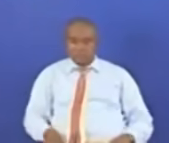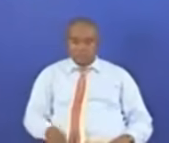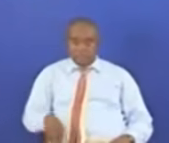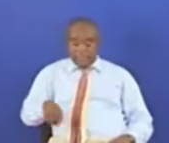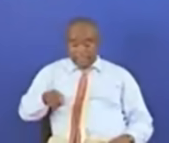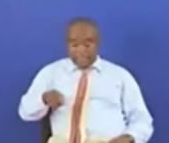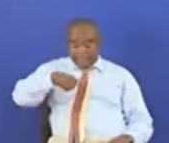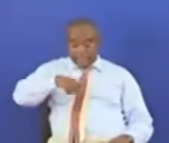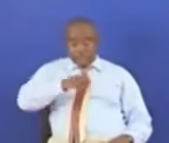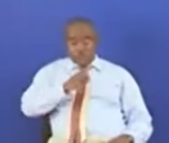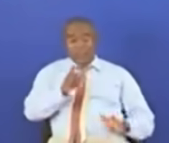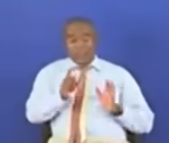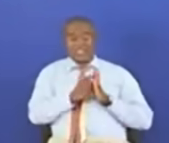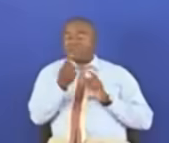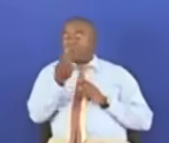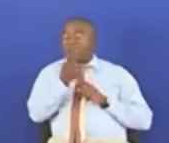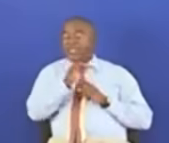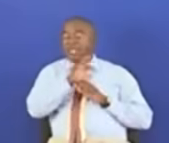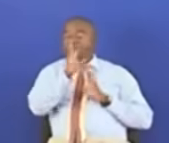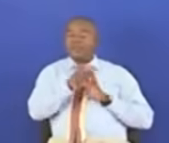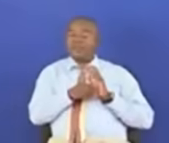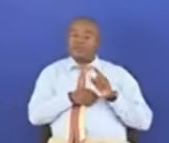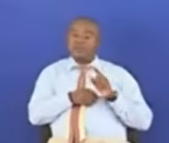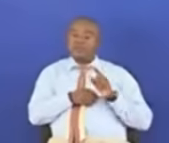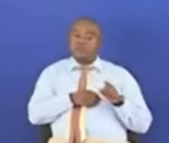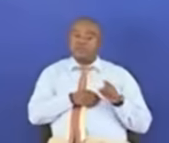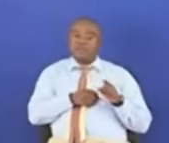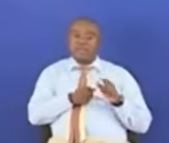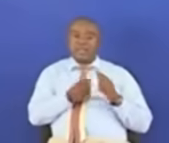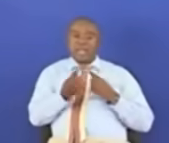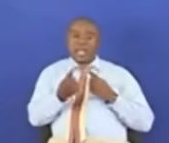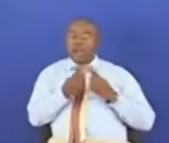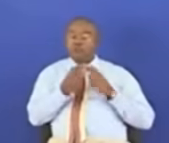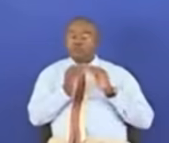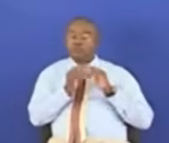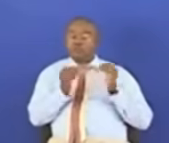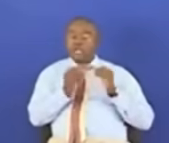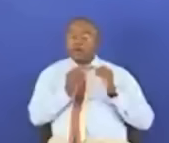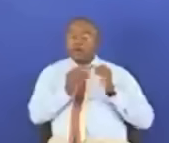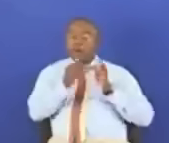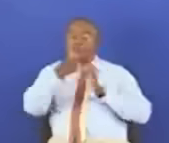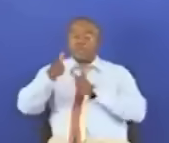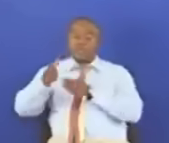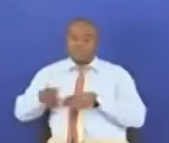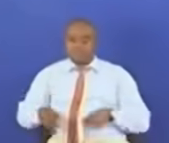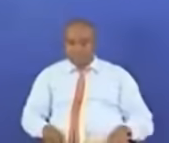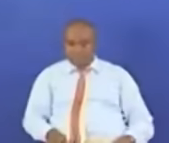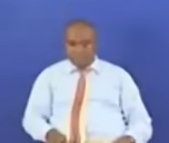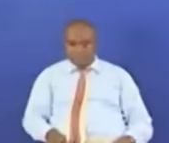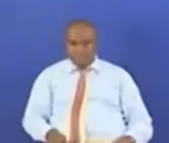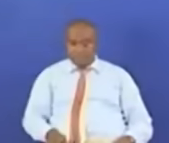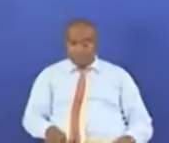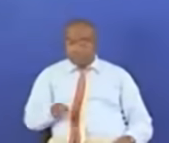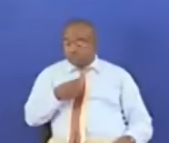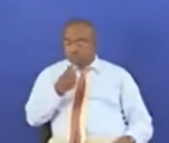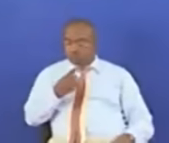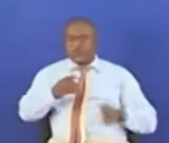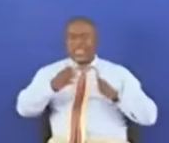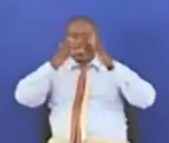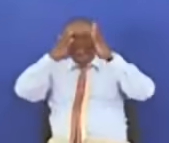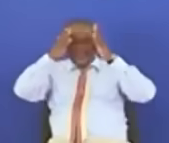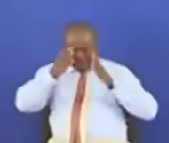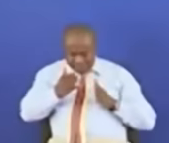ndio katiba pekee katika bara la Afrika ambao hatuzungumzii tu usawa wa binadamu, lakini tunazungumzia heshima ya